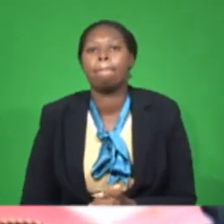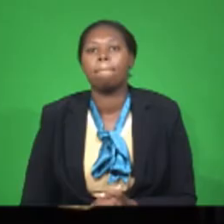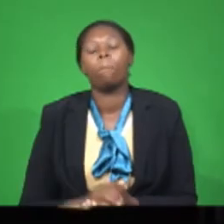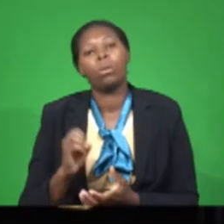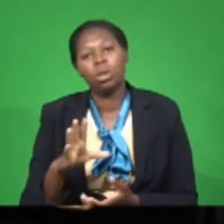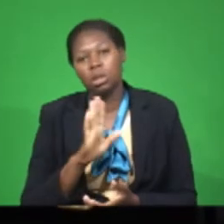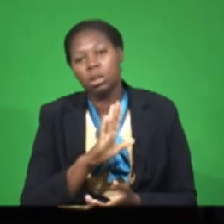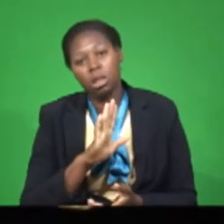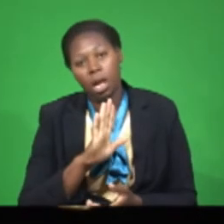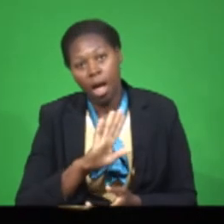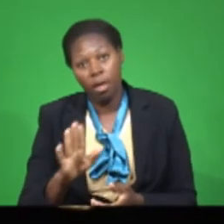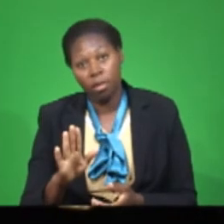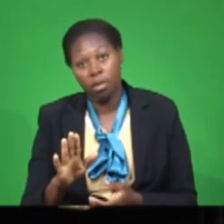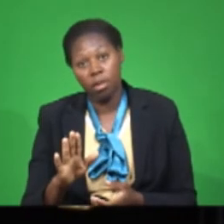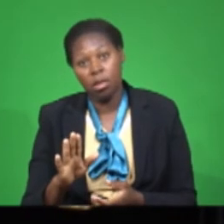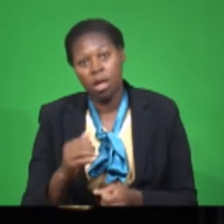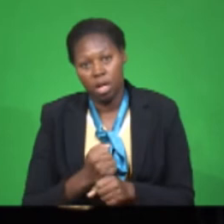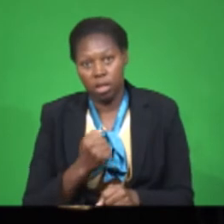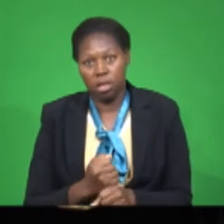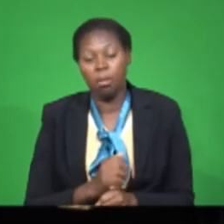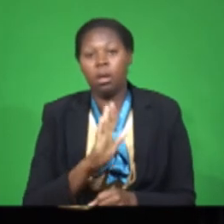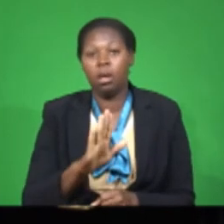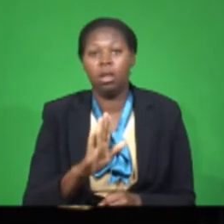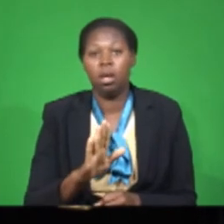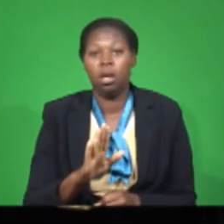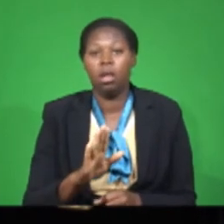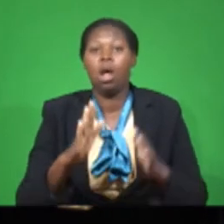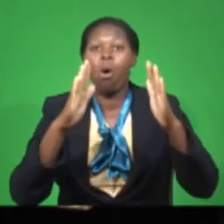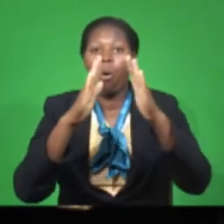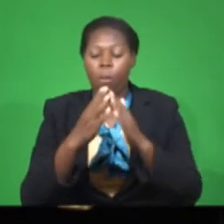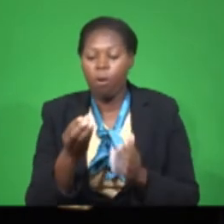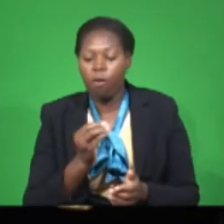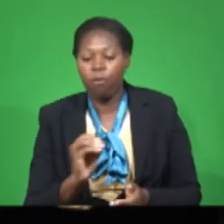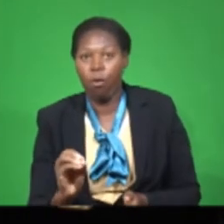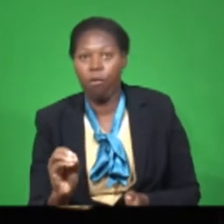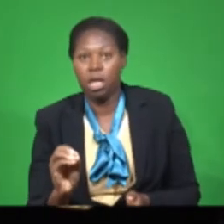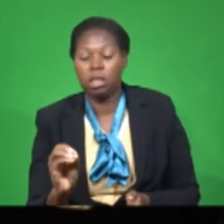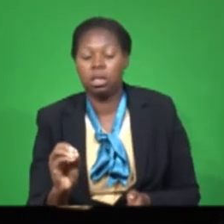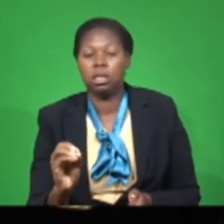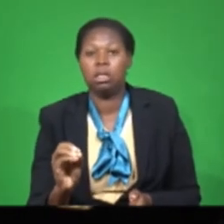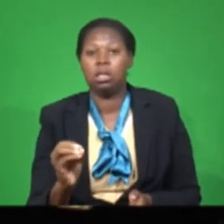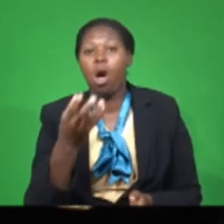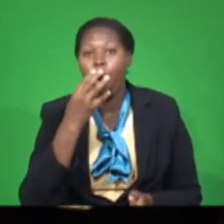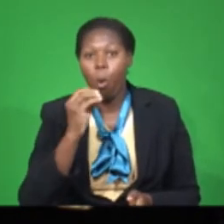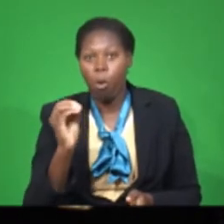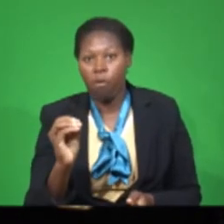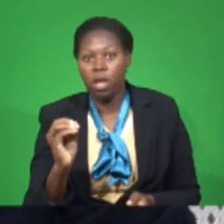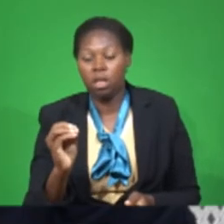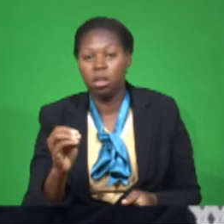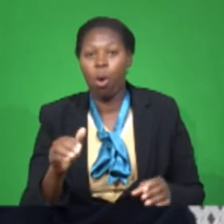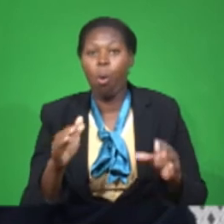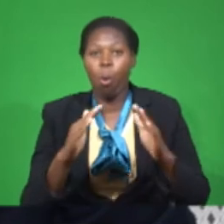an ejiga. Pivini Kamakamana, ka 3 year old. Kakapo, Mumuri, Wangavari, Harumbo,